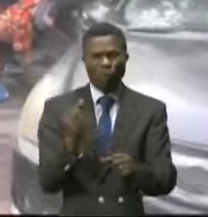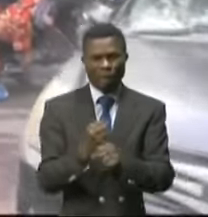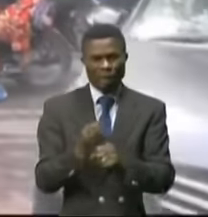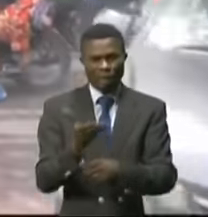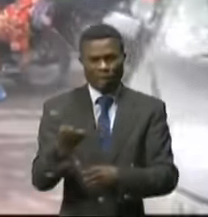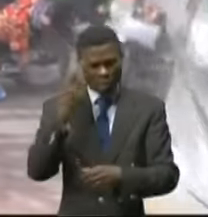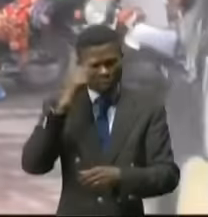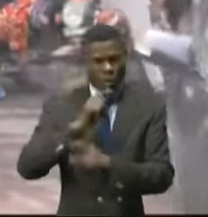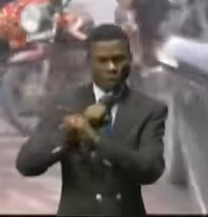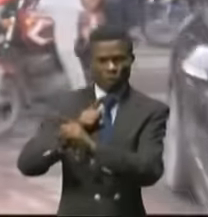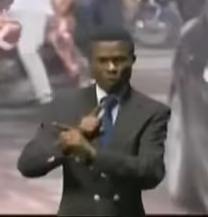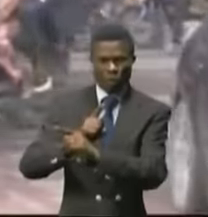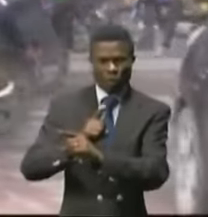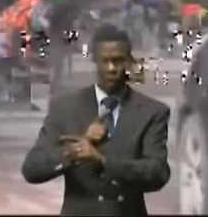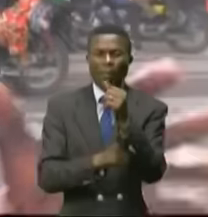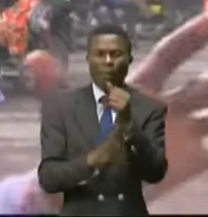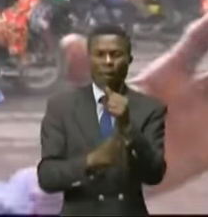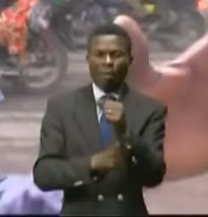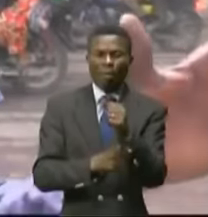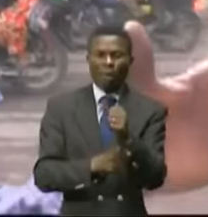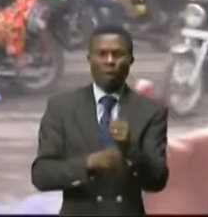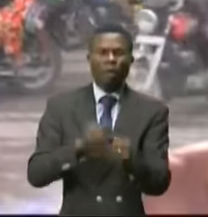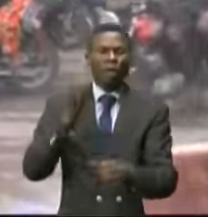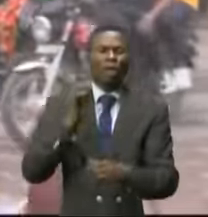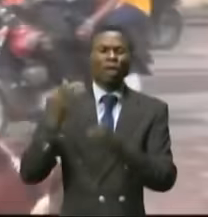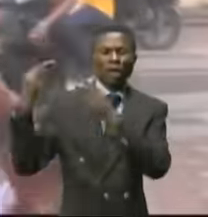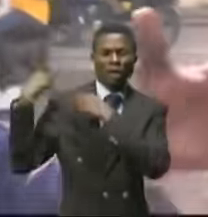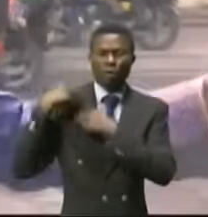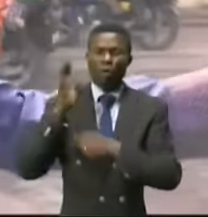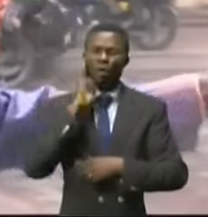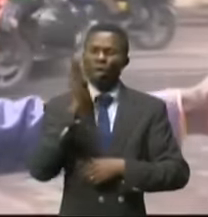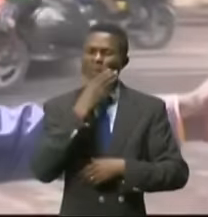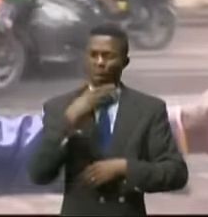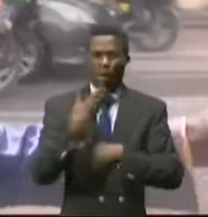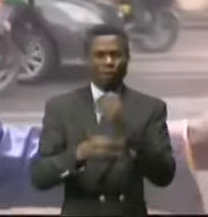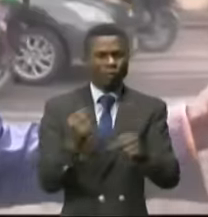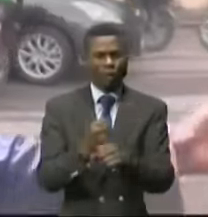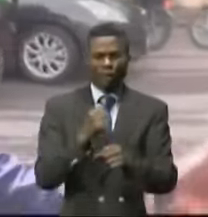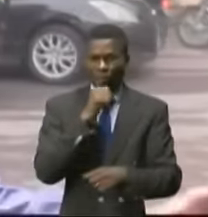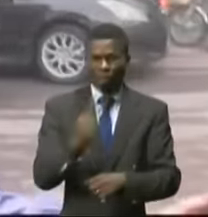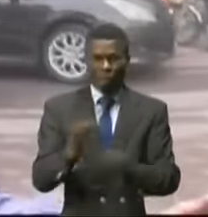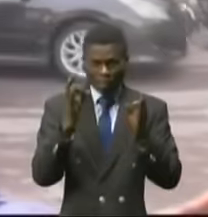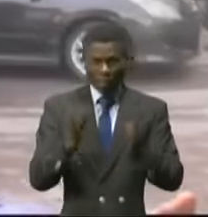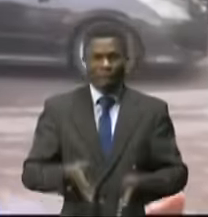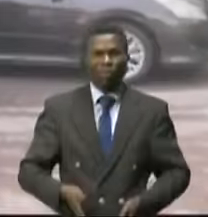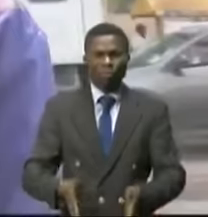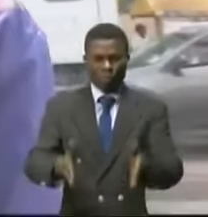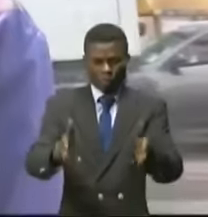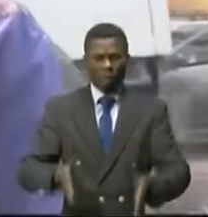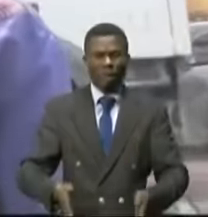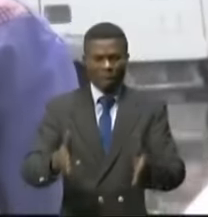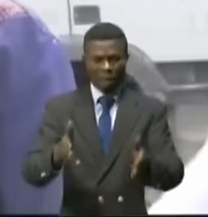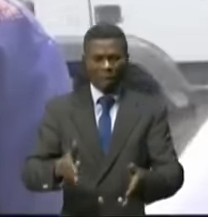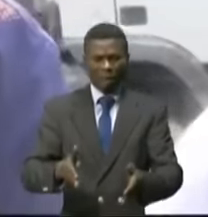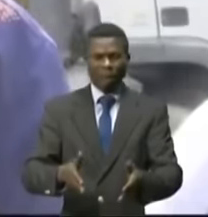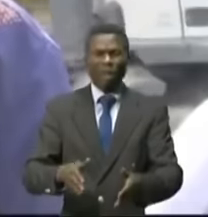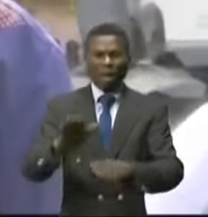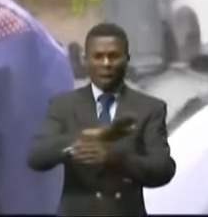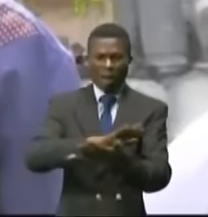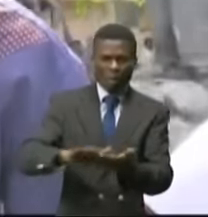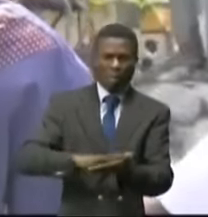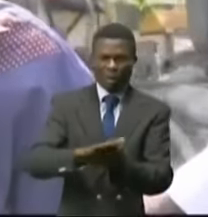pour empêcher les tenanciers de faire leurs activités sur le trottoir